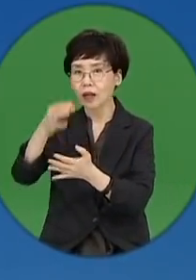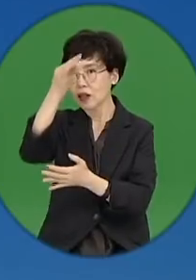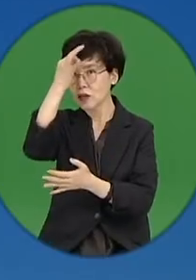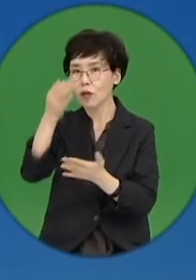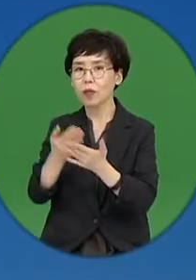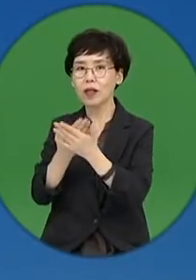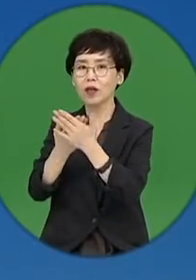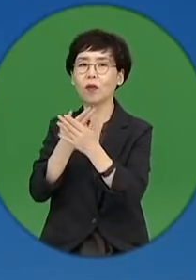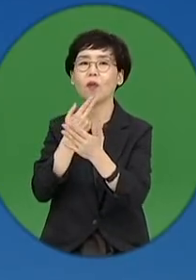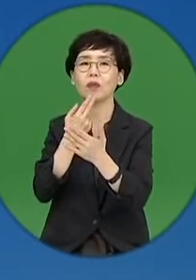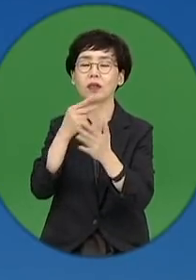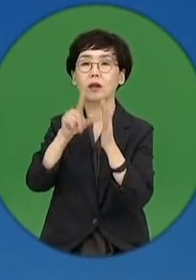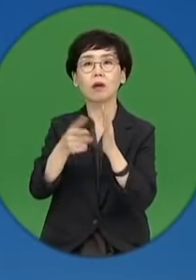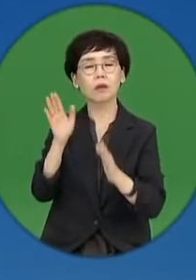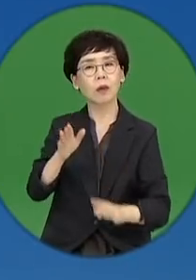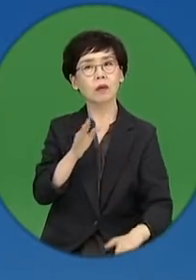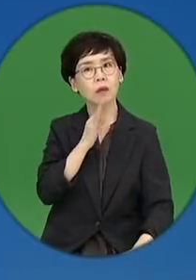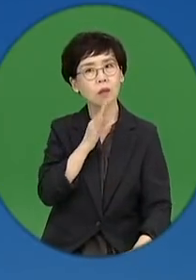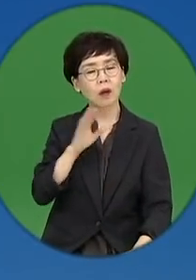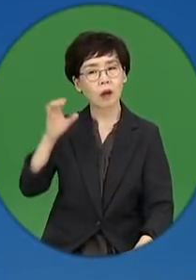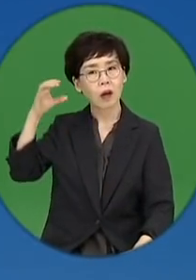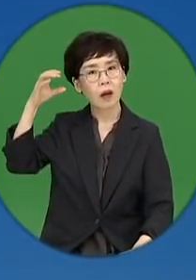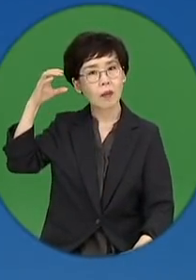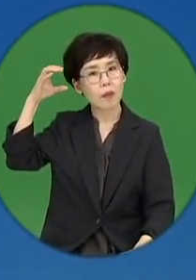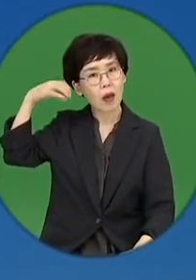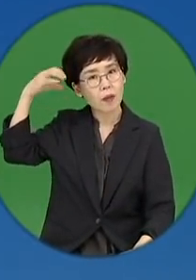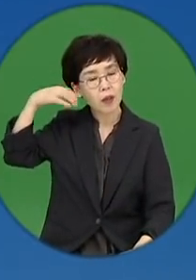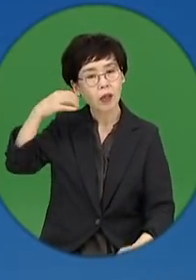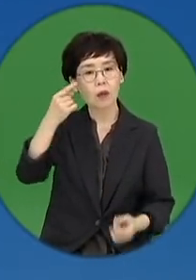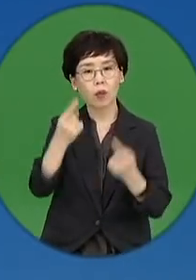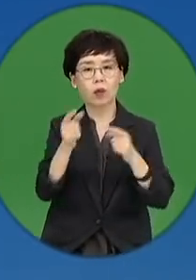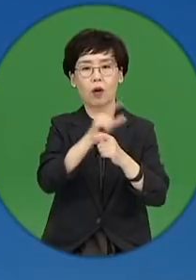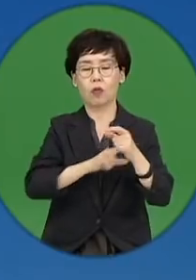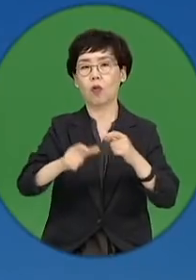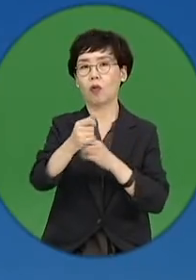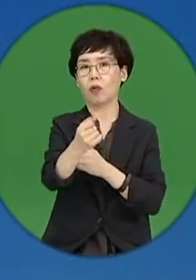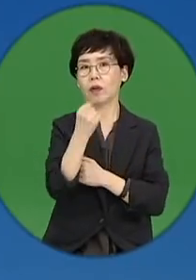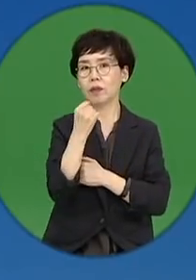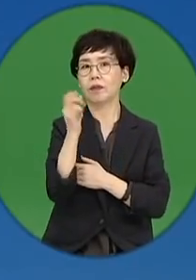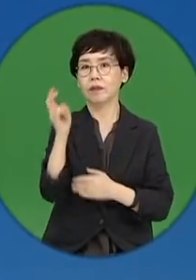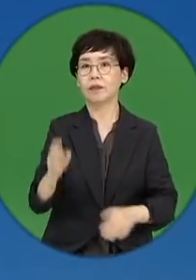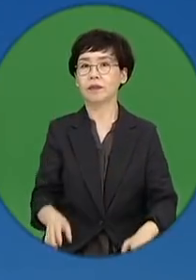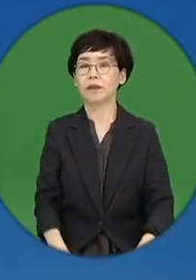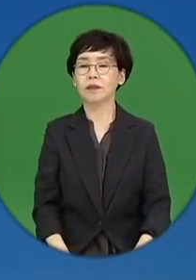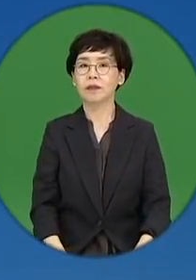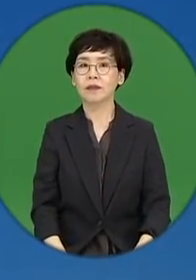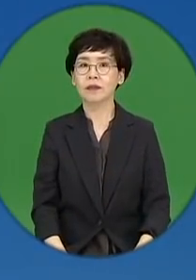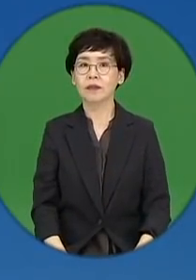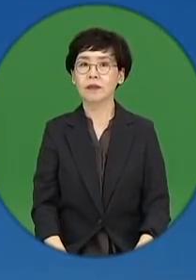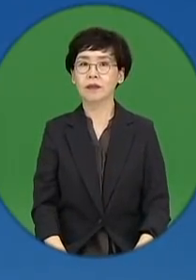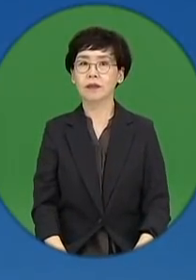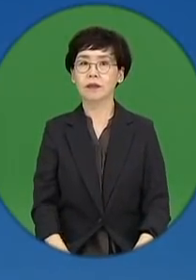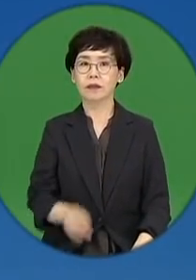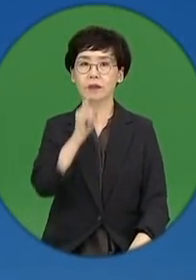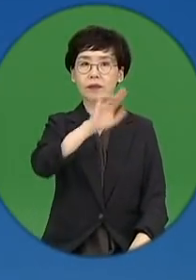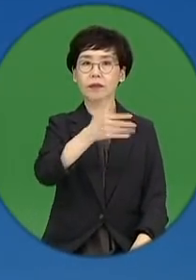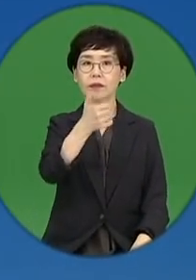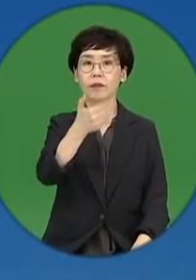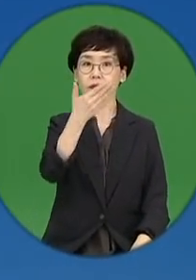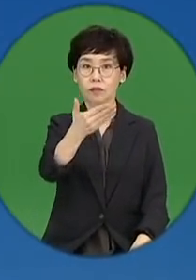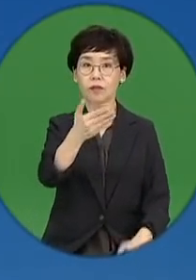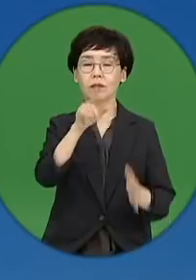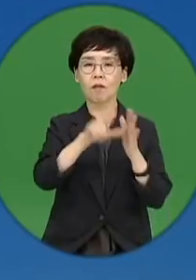실제 상황은 이제 아마 매미나 이거보다 훨씬 더 컸을 겁니다. 예. 그렇게 이제 59년이 워낙 그렇게